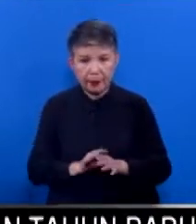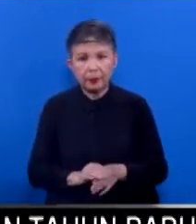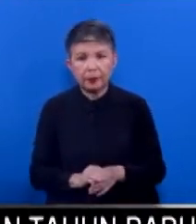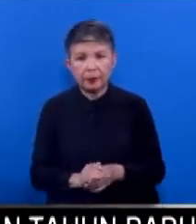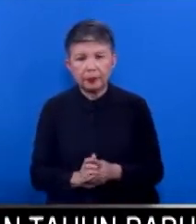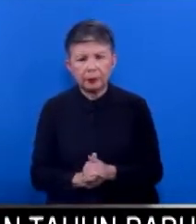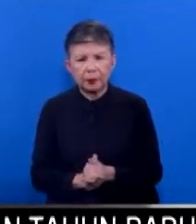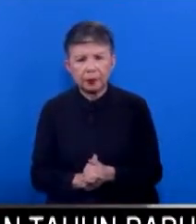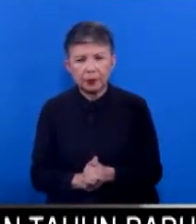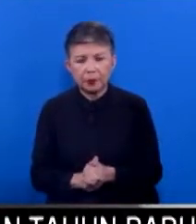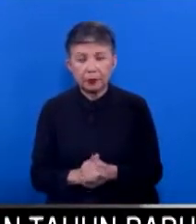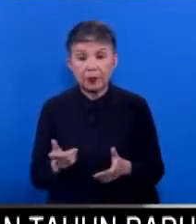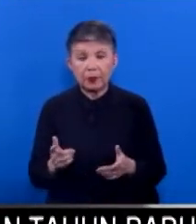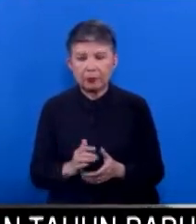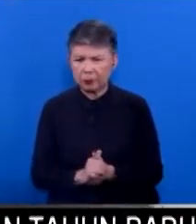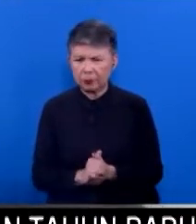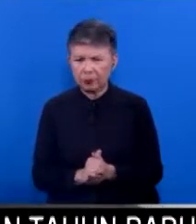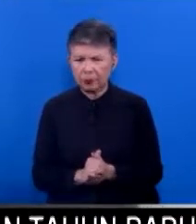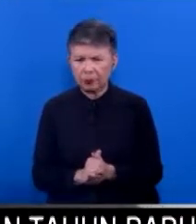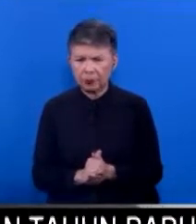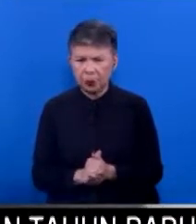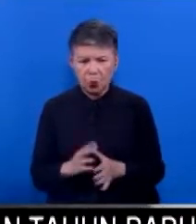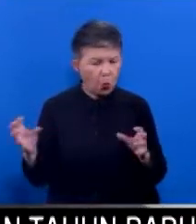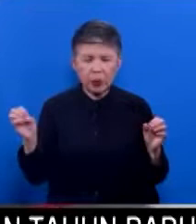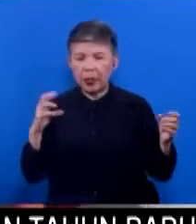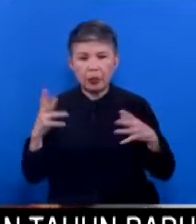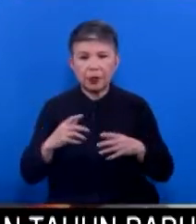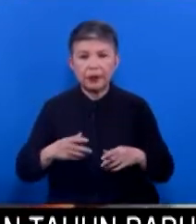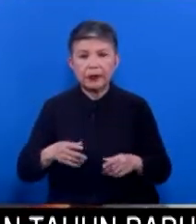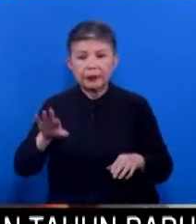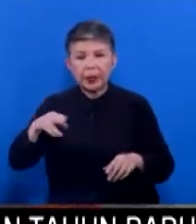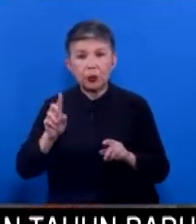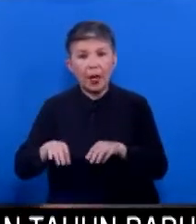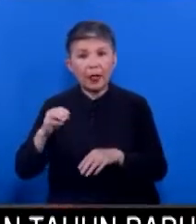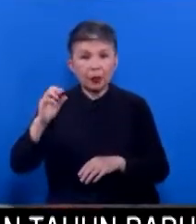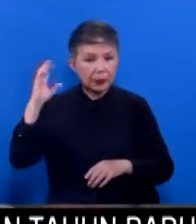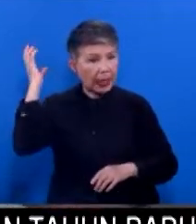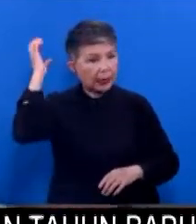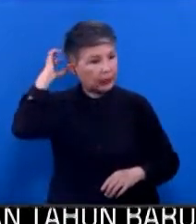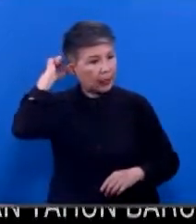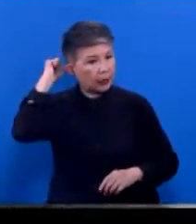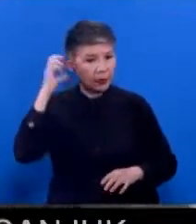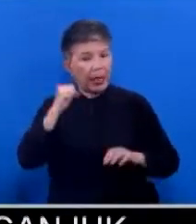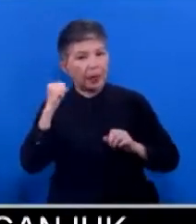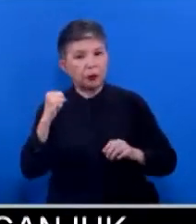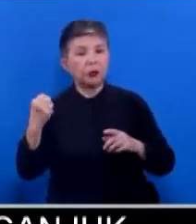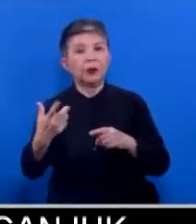tidak sadar, mungkin teman datang dari sebelah kanan, dia langsung menendang saya dari sebelah kanan kena lagi kepala saya